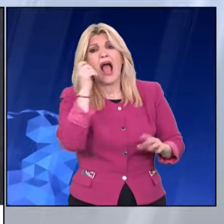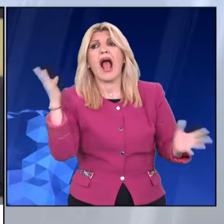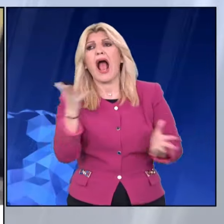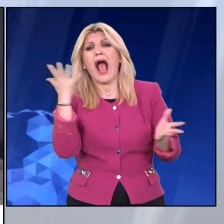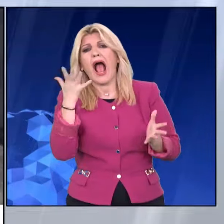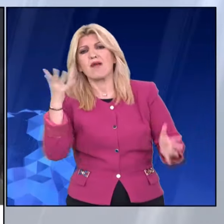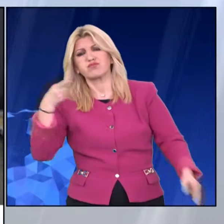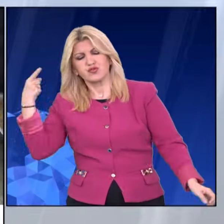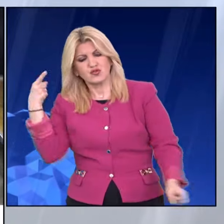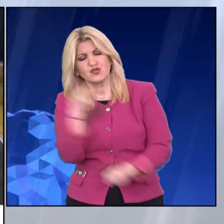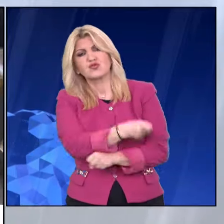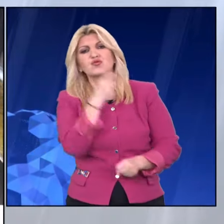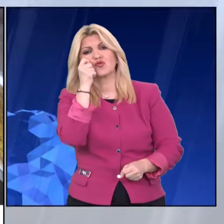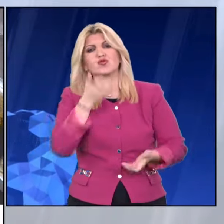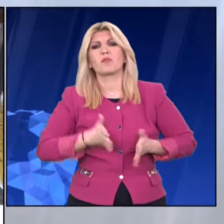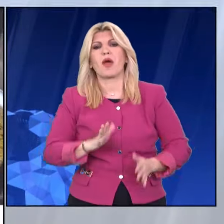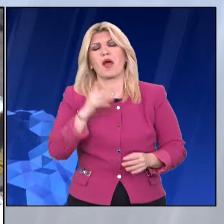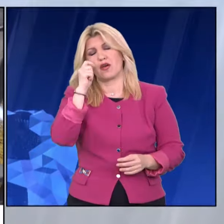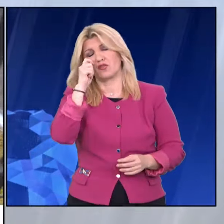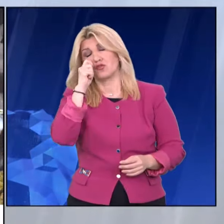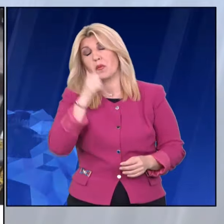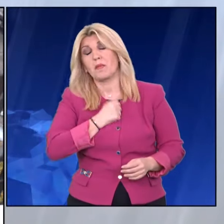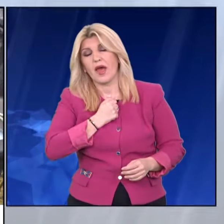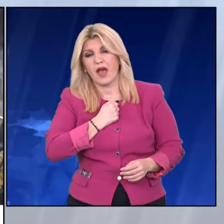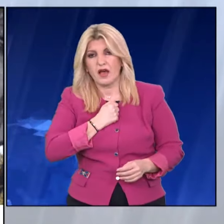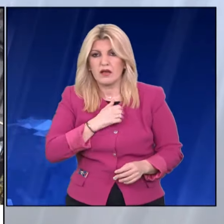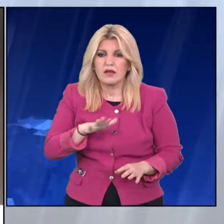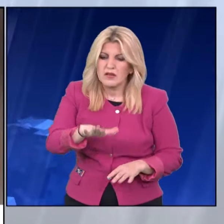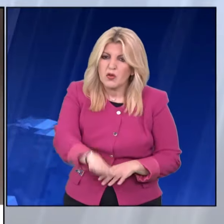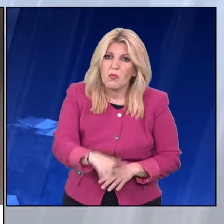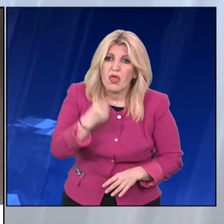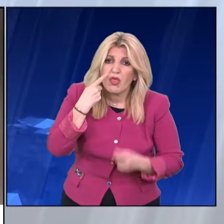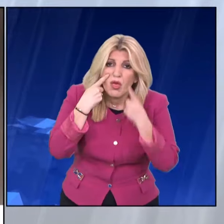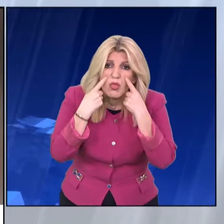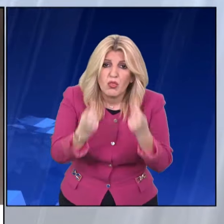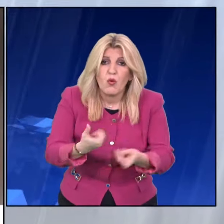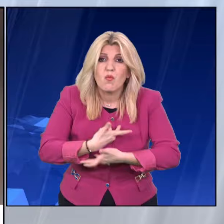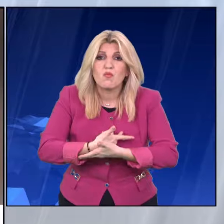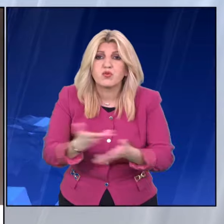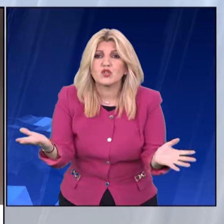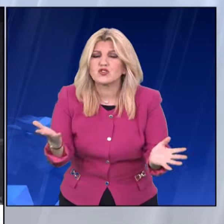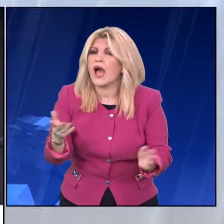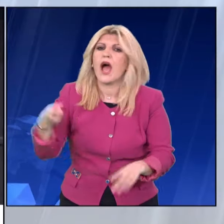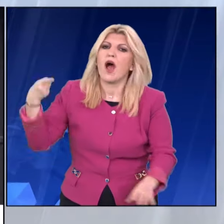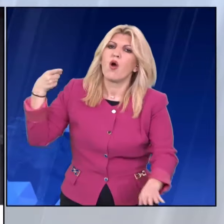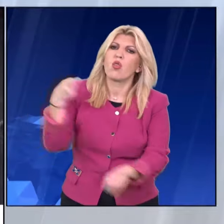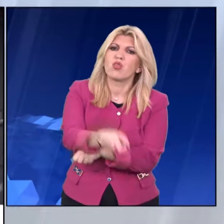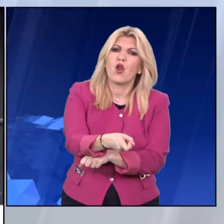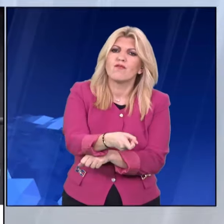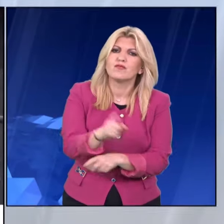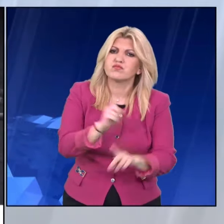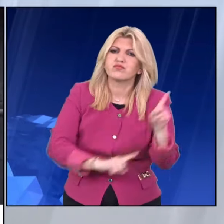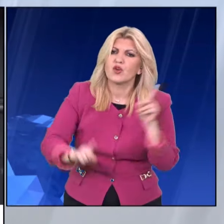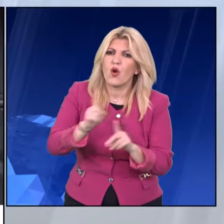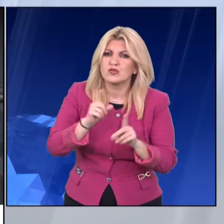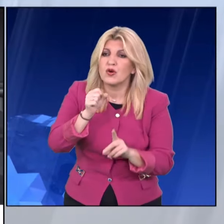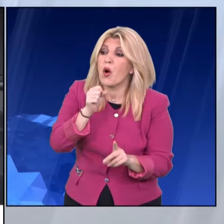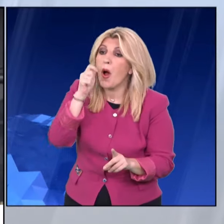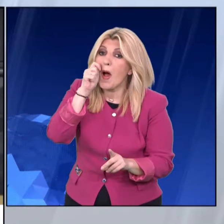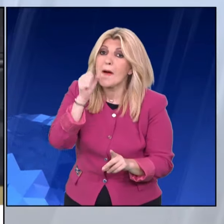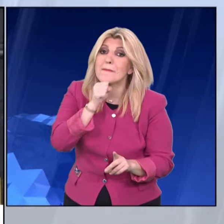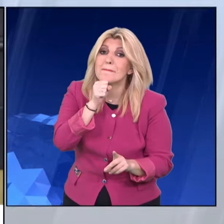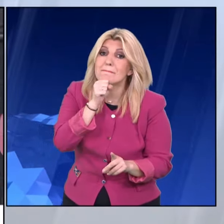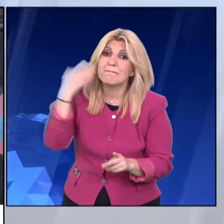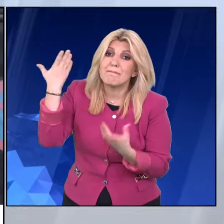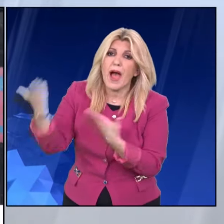μόλις 4 ετών αγοράκι να σκοτώνει μπροστά στα μάτια του τον παπά του ήταν ο παππούς του. Η σύζυγος του θύματος μίλησε αποκλειστικά στο Μέγκα και